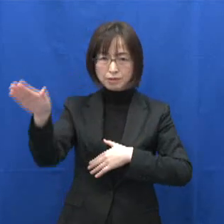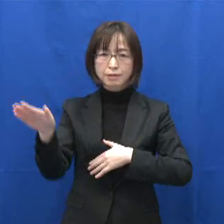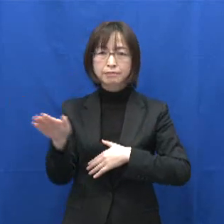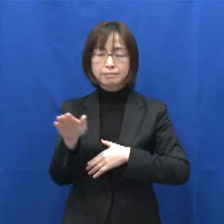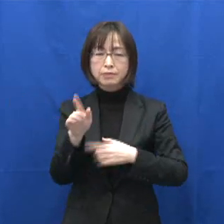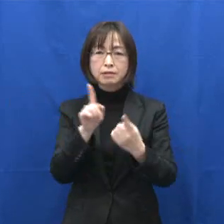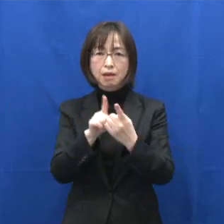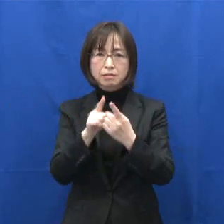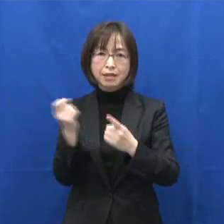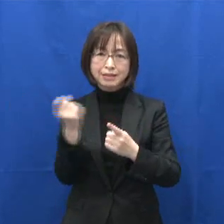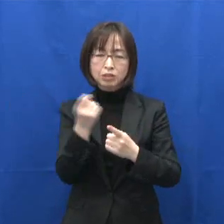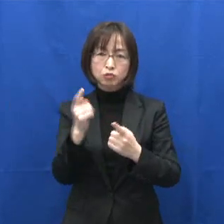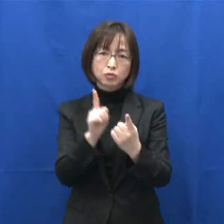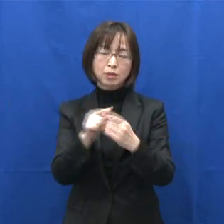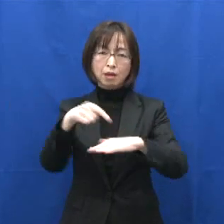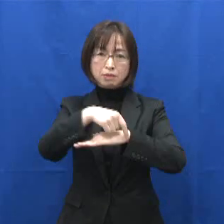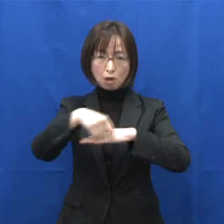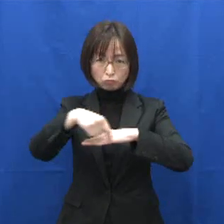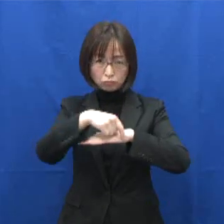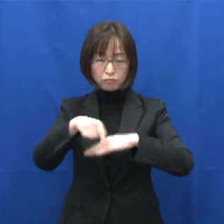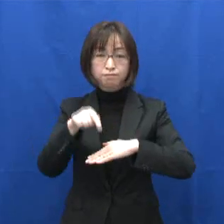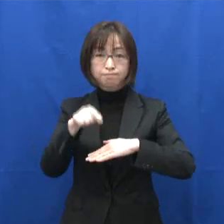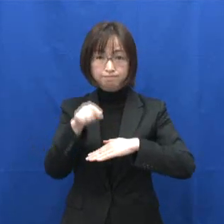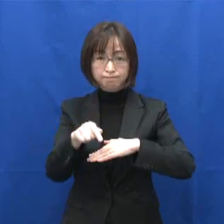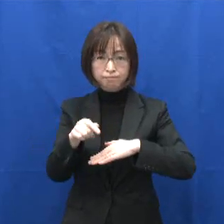ね、緊急対策といたしまして支払った、